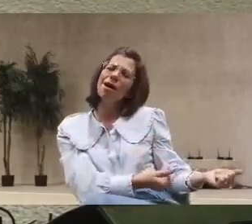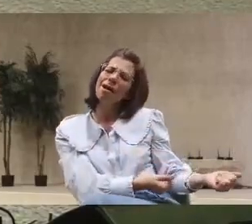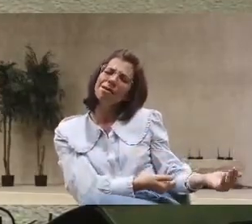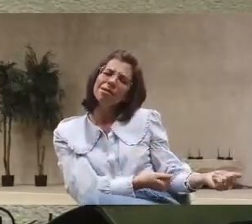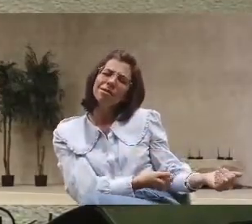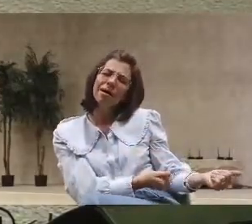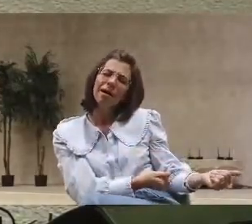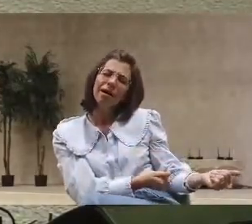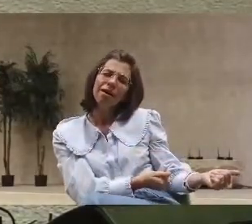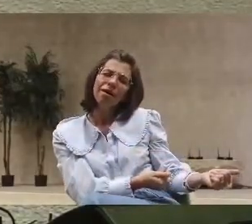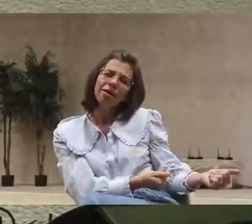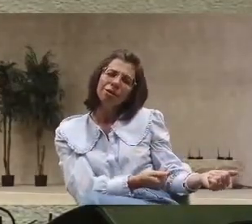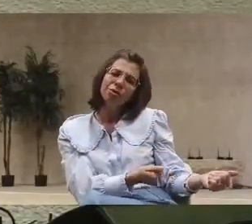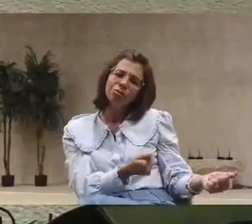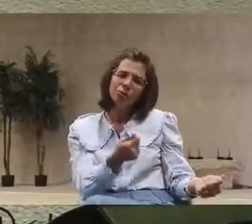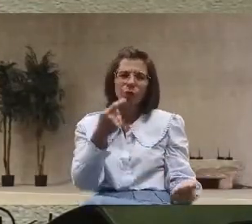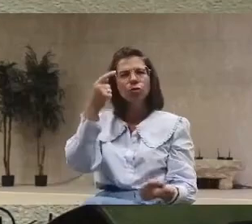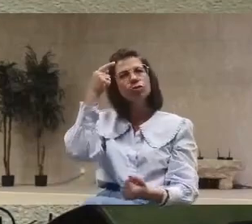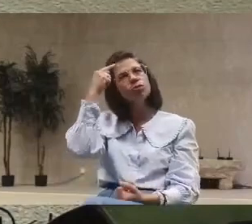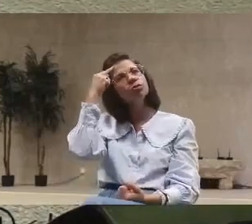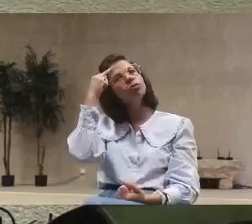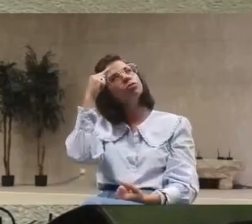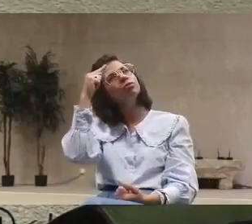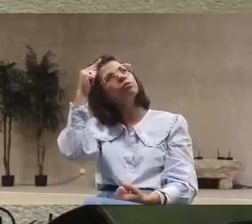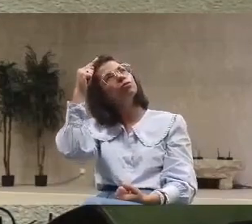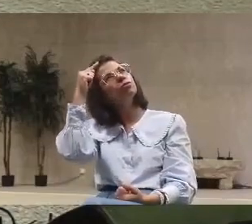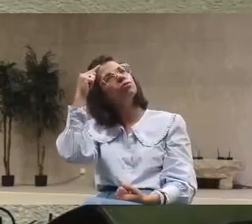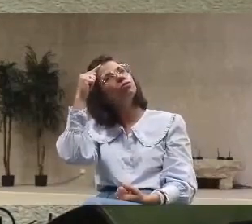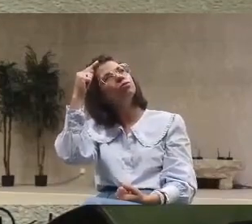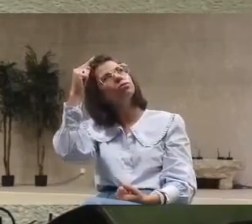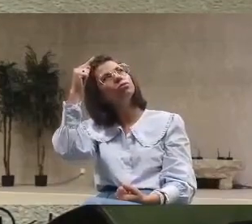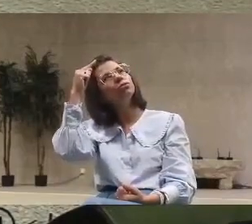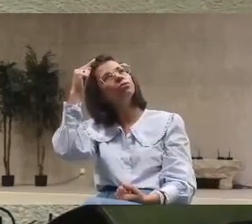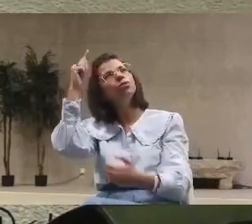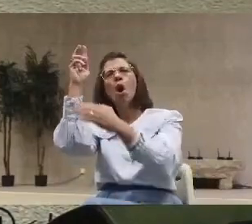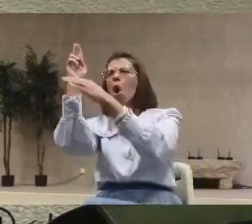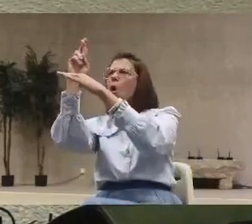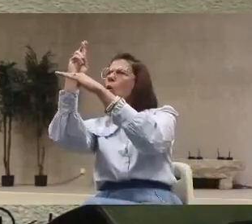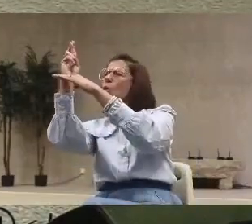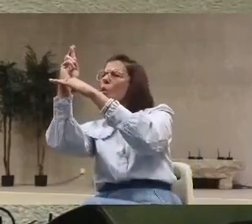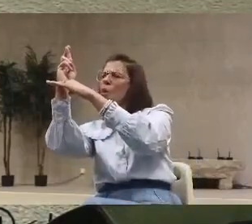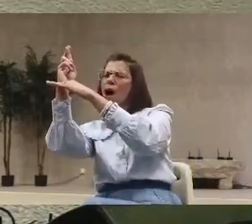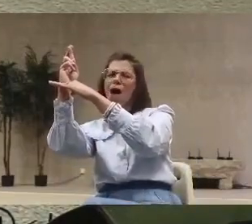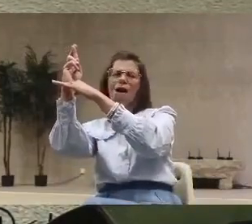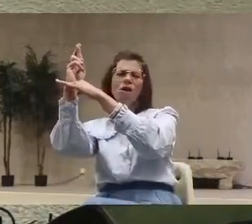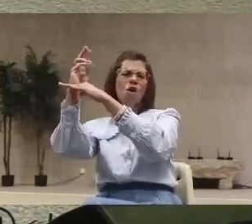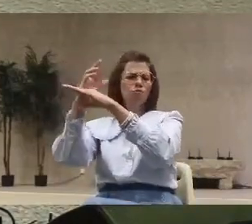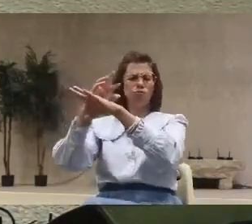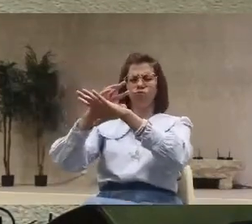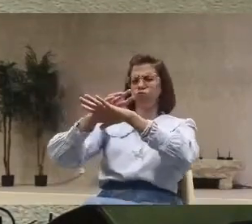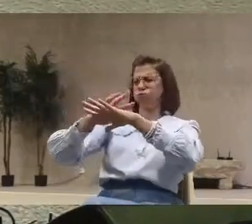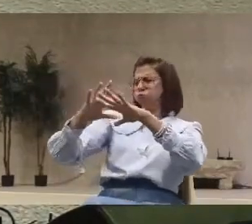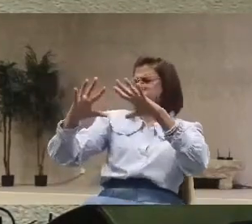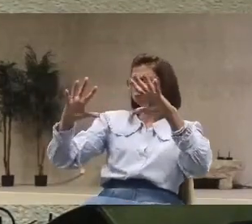de ce royaume. Ils pensaient à un royaume qui allait bouleverser la politique, qui allait